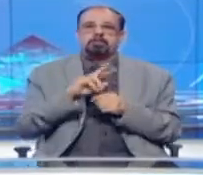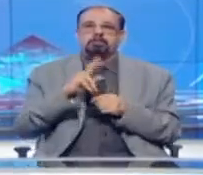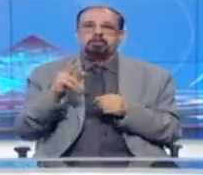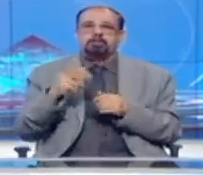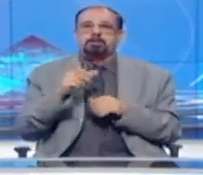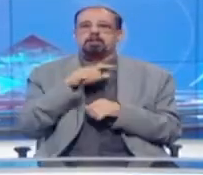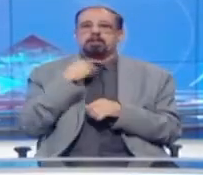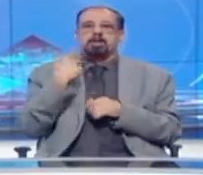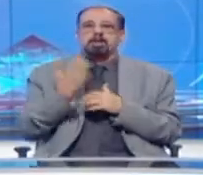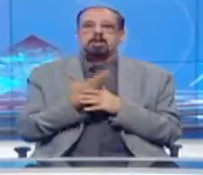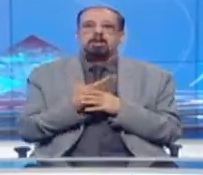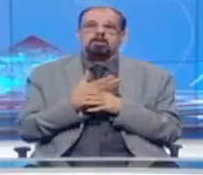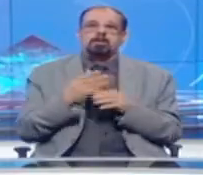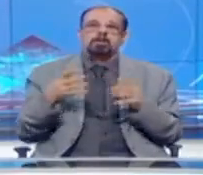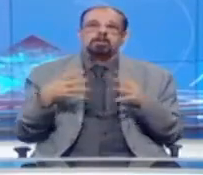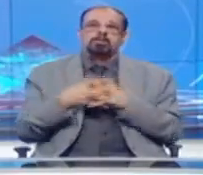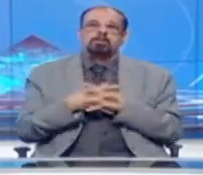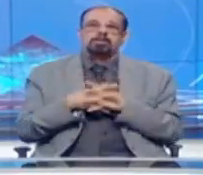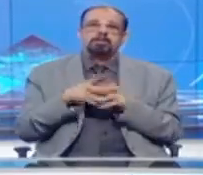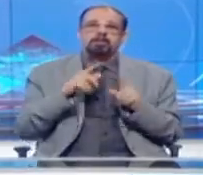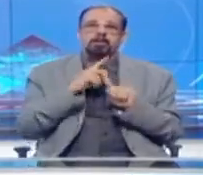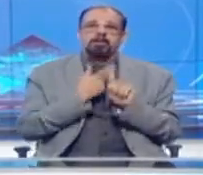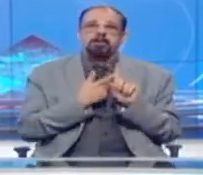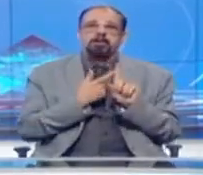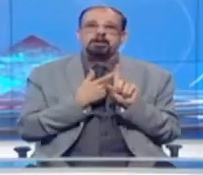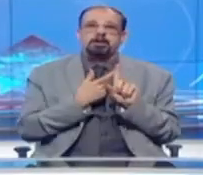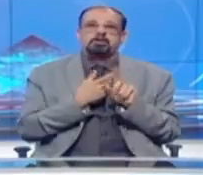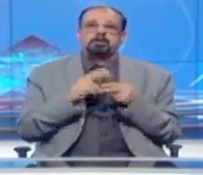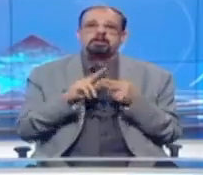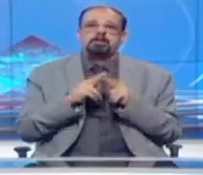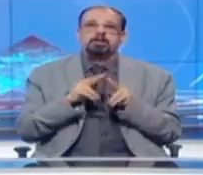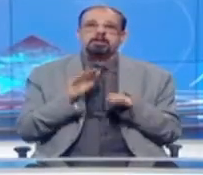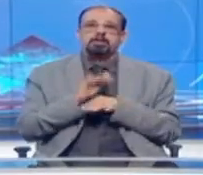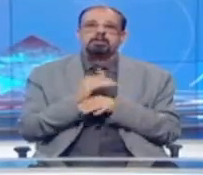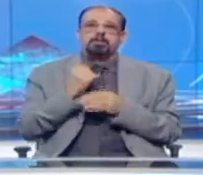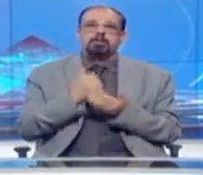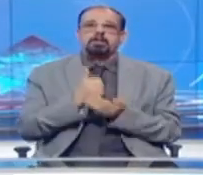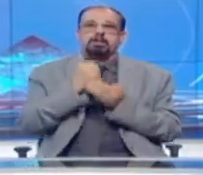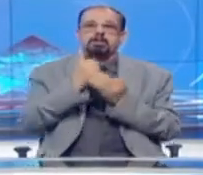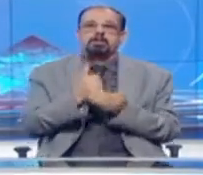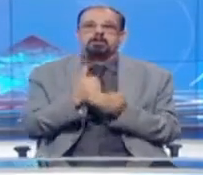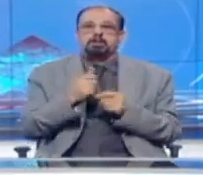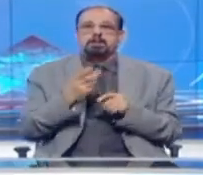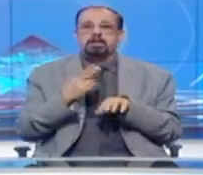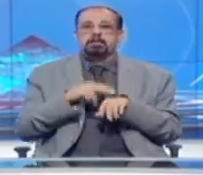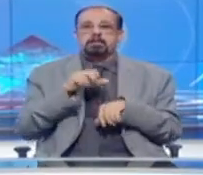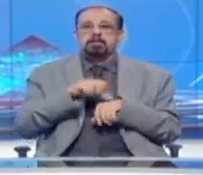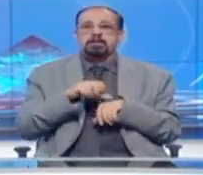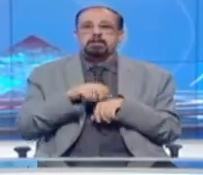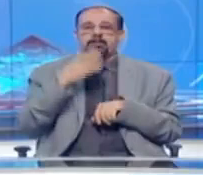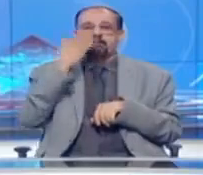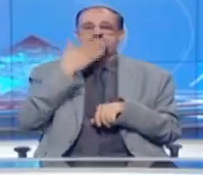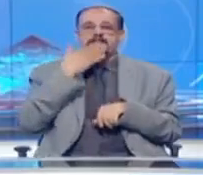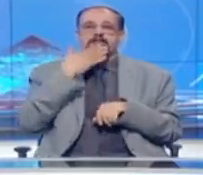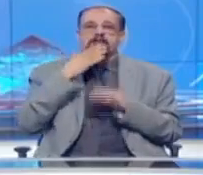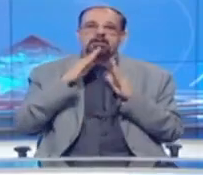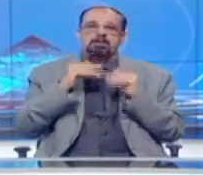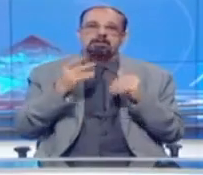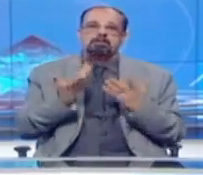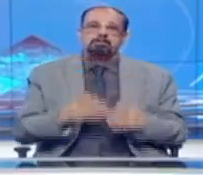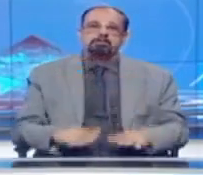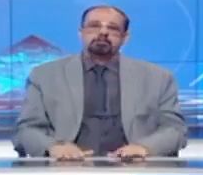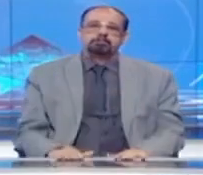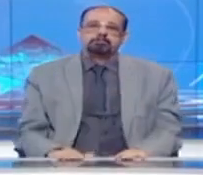والمستدام في مختلف القطاعات الحيوية. جاء ذلك ضمن زيارة نائب رئيس مؤسسة التمويل الدولية سيرجيو بيمنتا لمنطقة